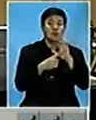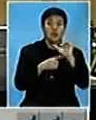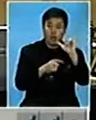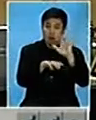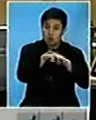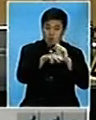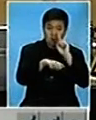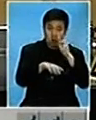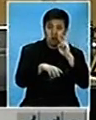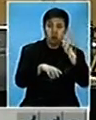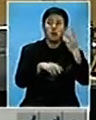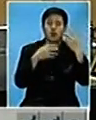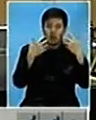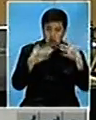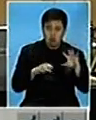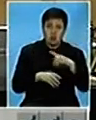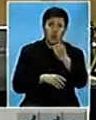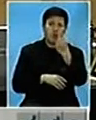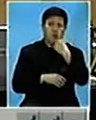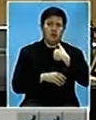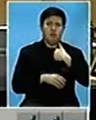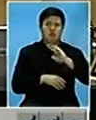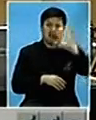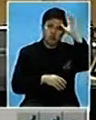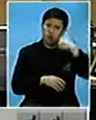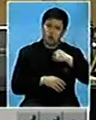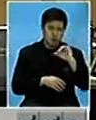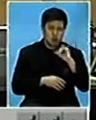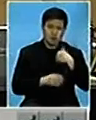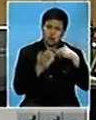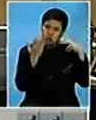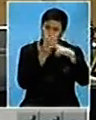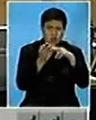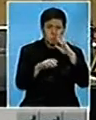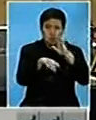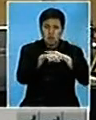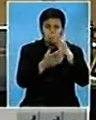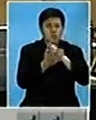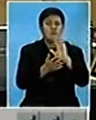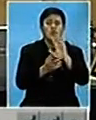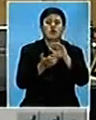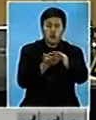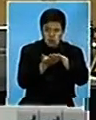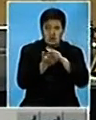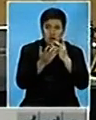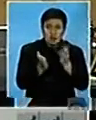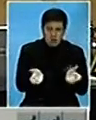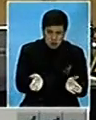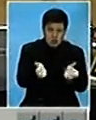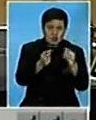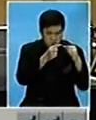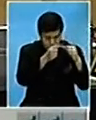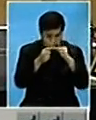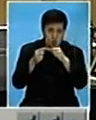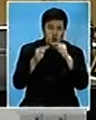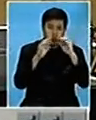องรอบสามรอบท่านก็ยังว่าผมนี่ไปทักท้วงแต่คนจริงผมไม่อยากทักท้วงครับท่านเอาเลยครับกรุณาเดินหน้าเลยครับเอาเรื่องของ